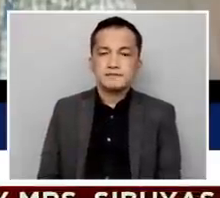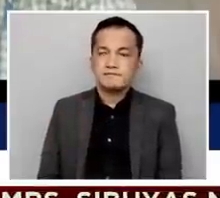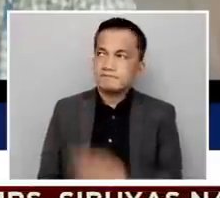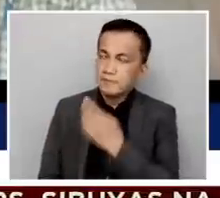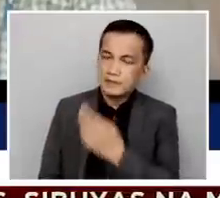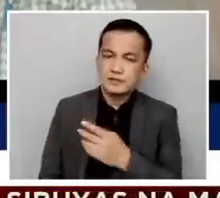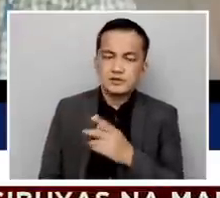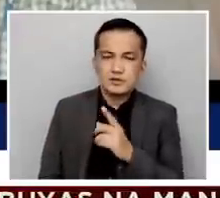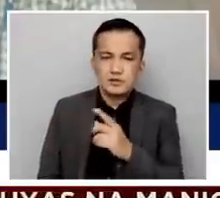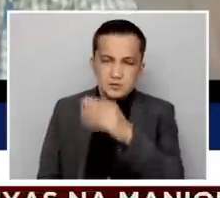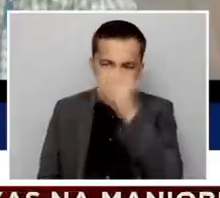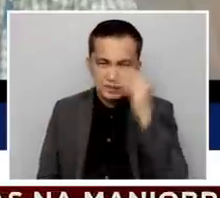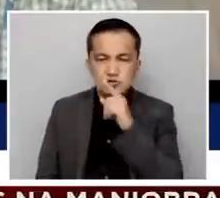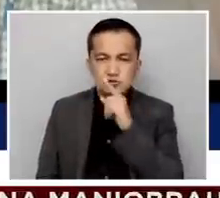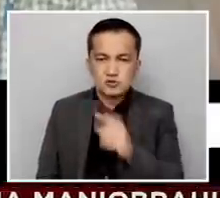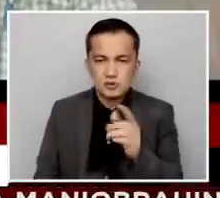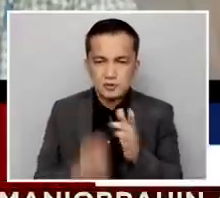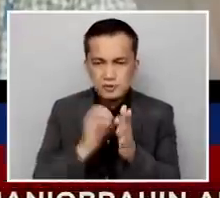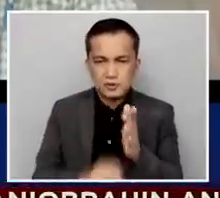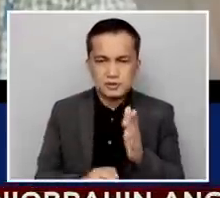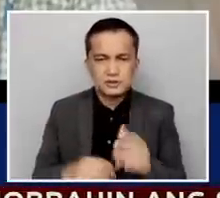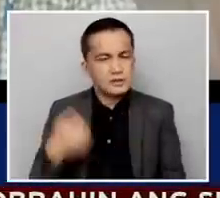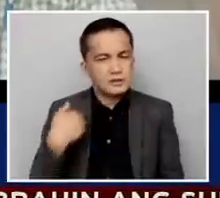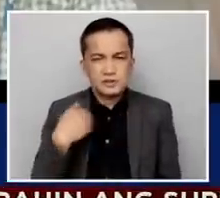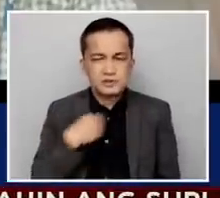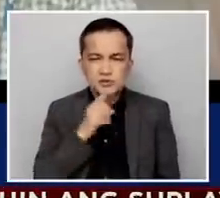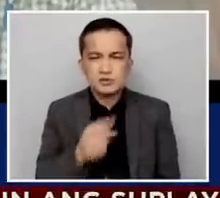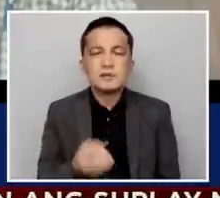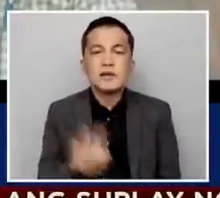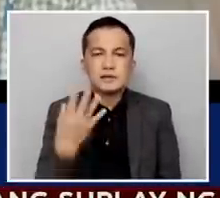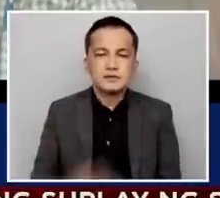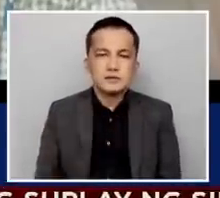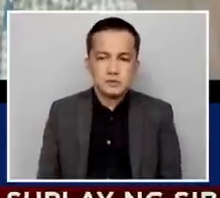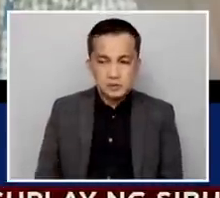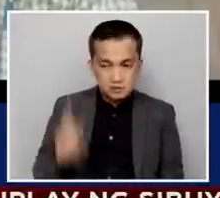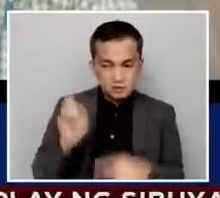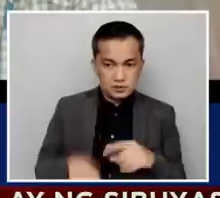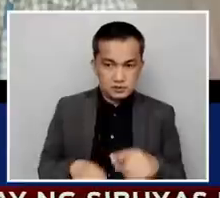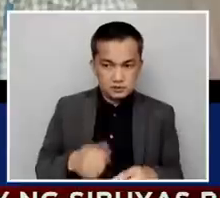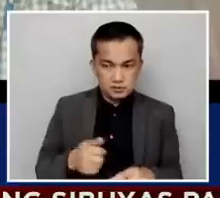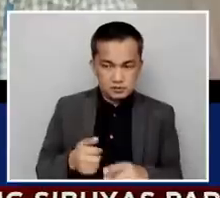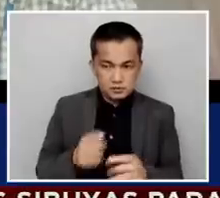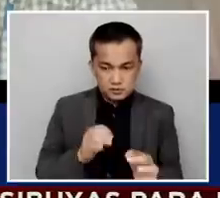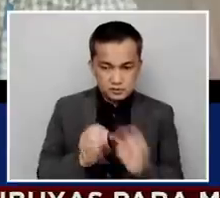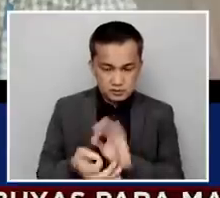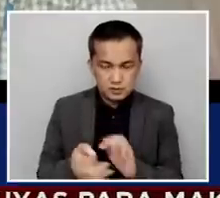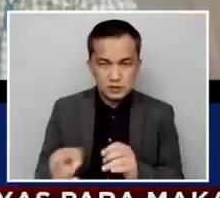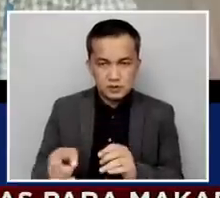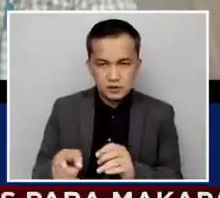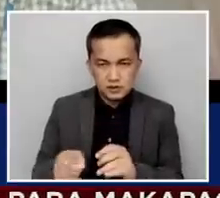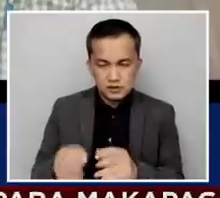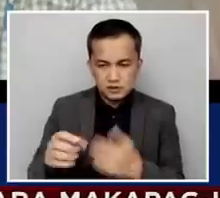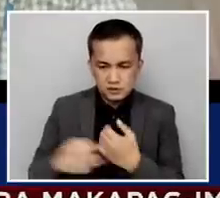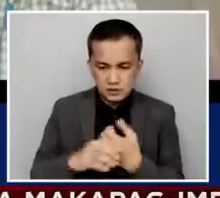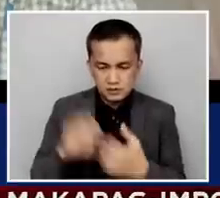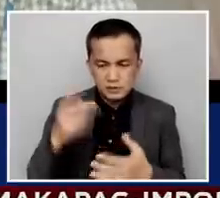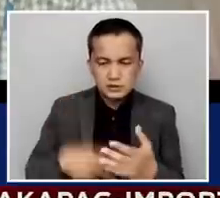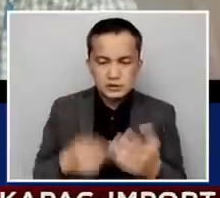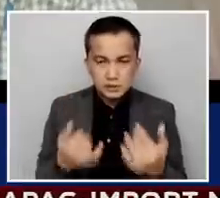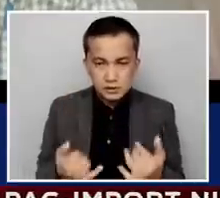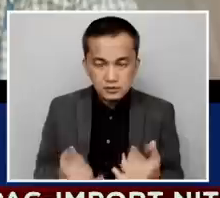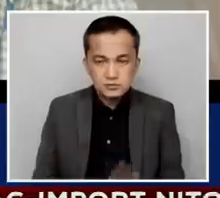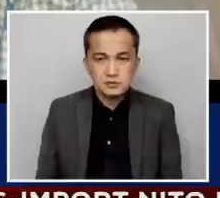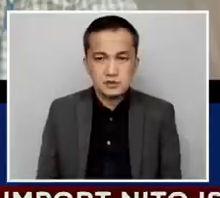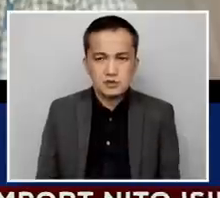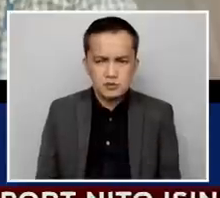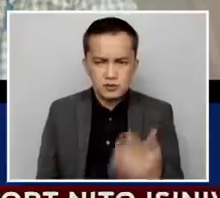yan. Hindi lang kami sure kung how much. So hindi naman namin po pwedeng i-interpret ang contract price of the current day ngayon